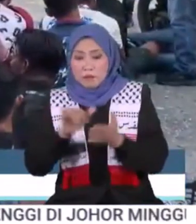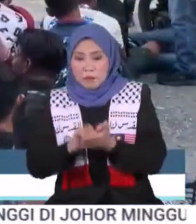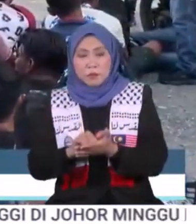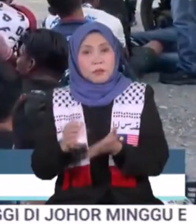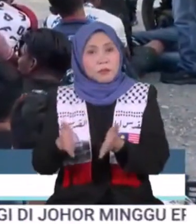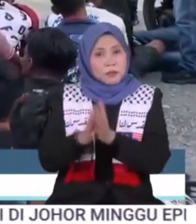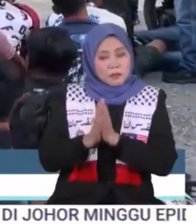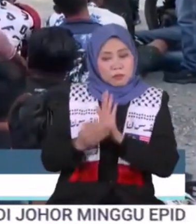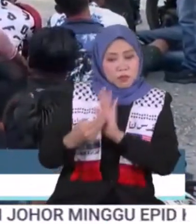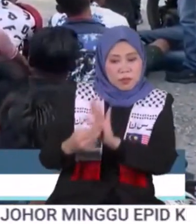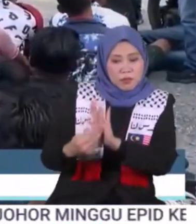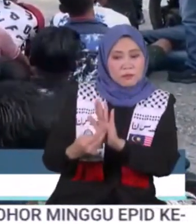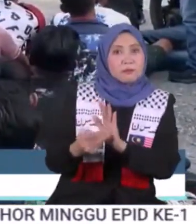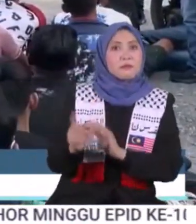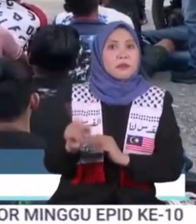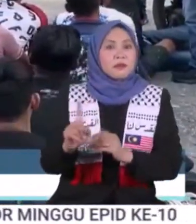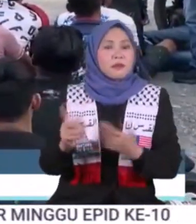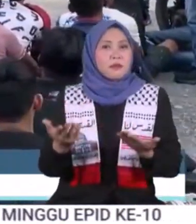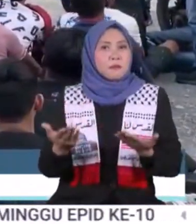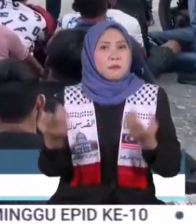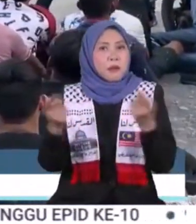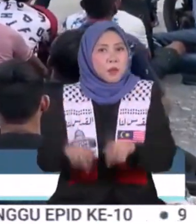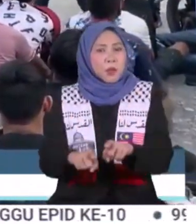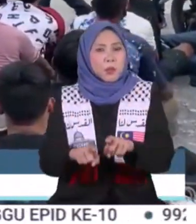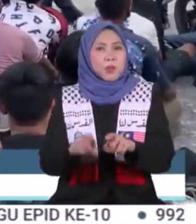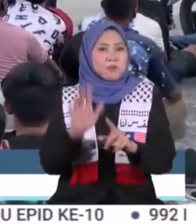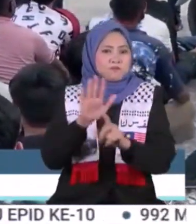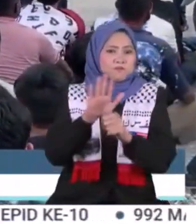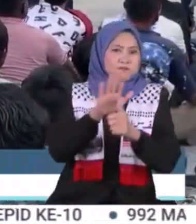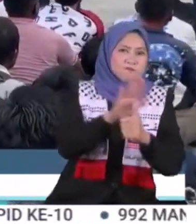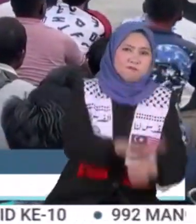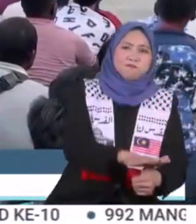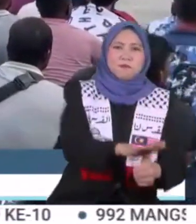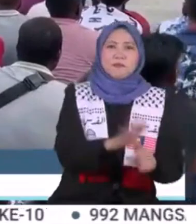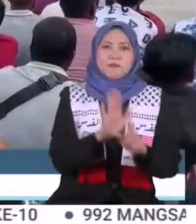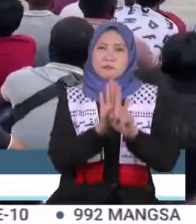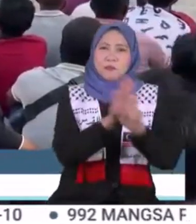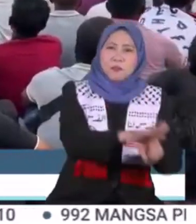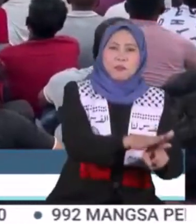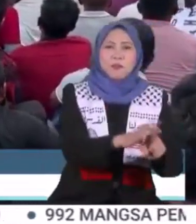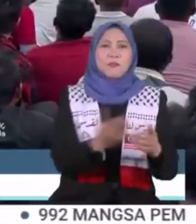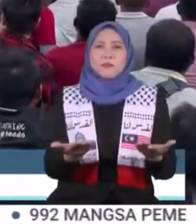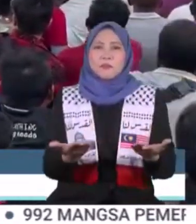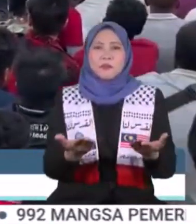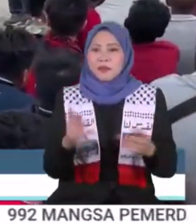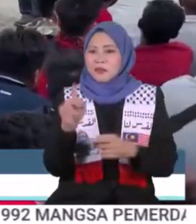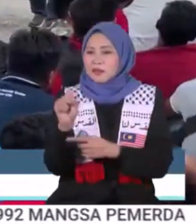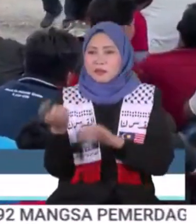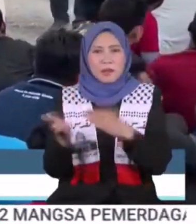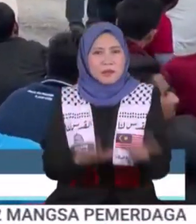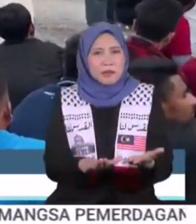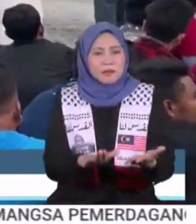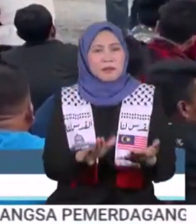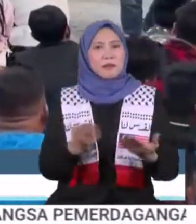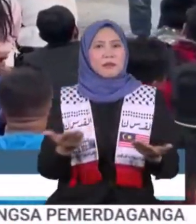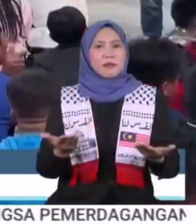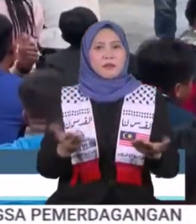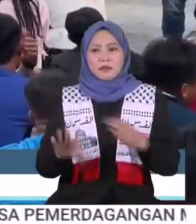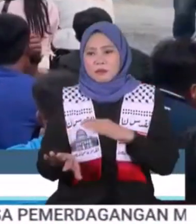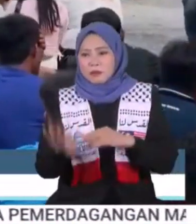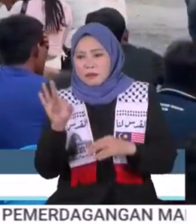diminta pembuktian di mana torture berlaku di mana kes kematian k mana di berkenu